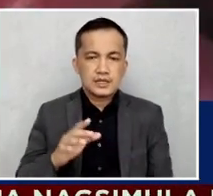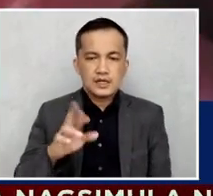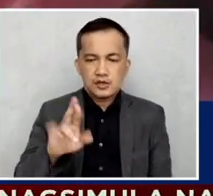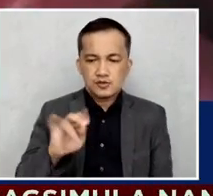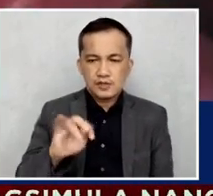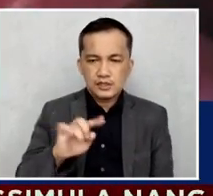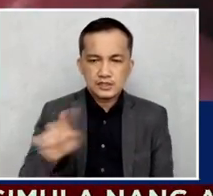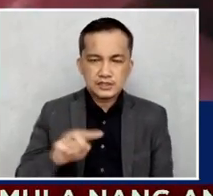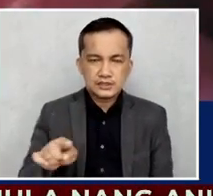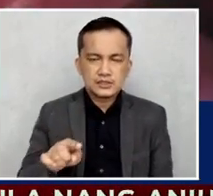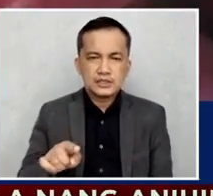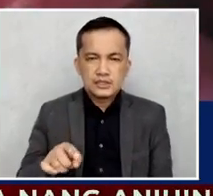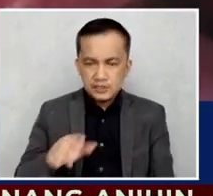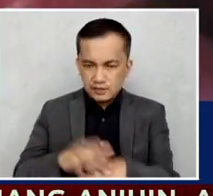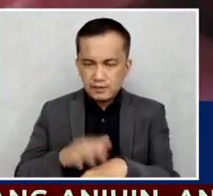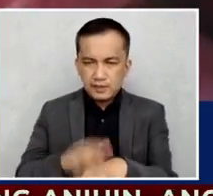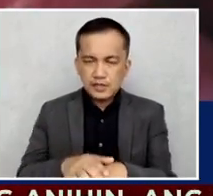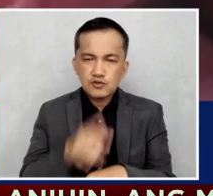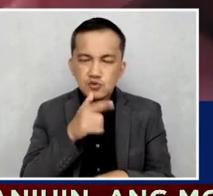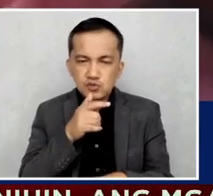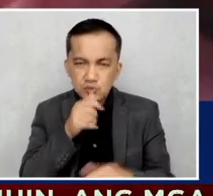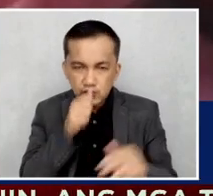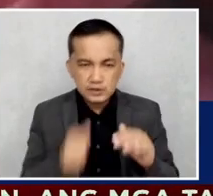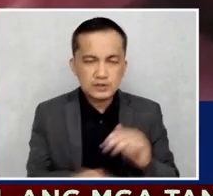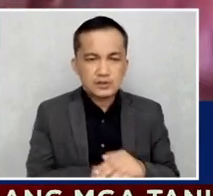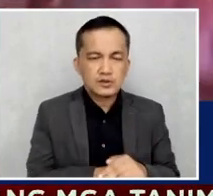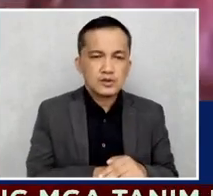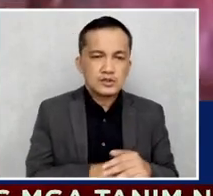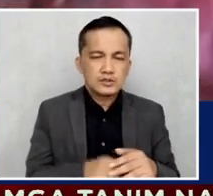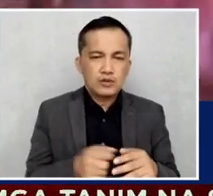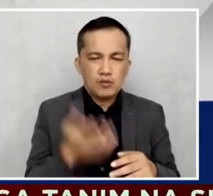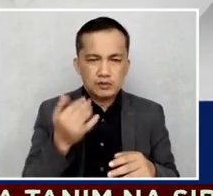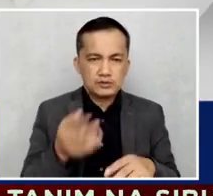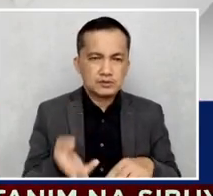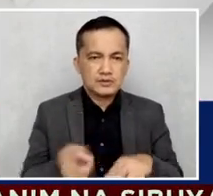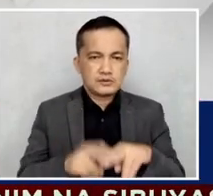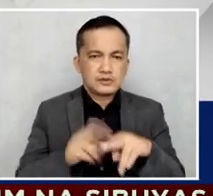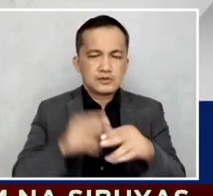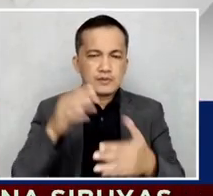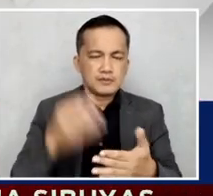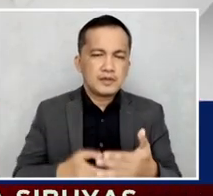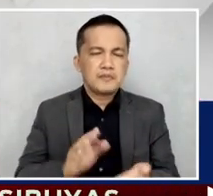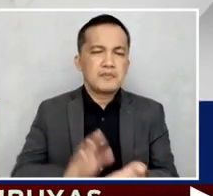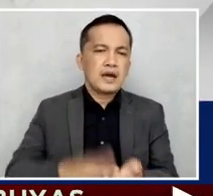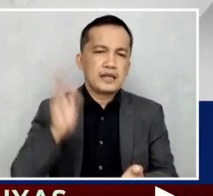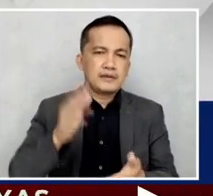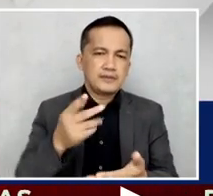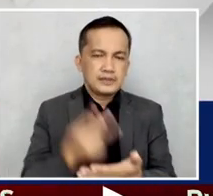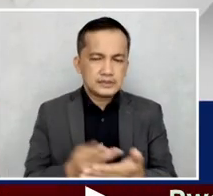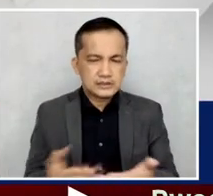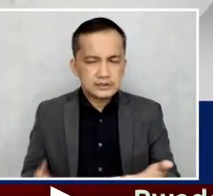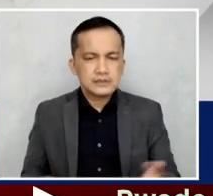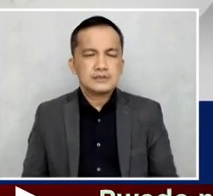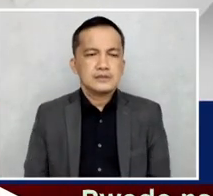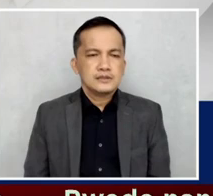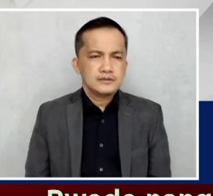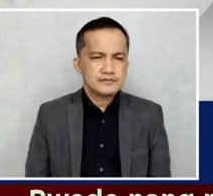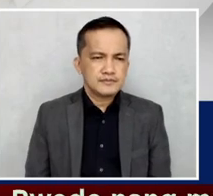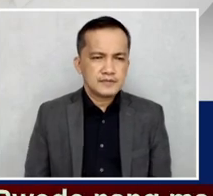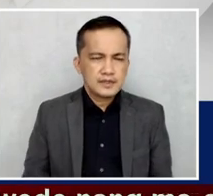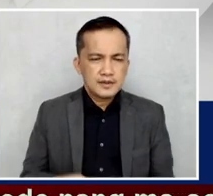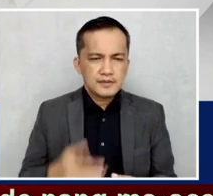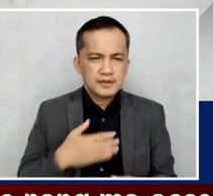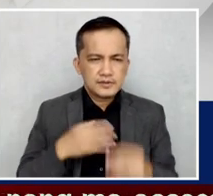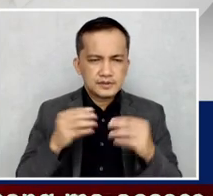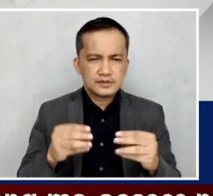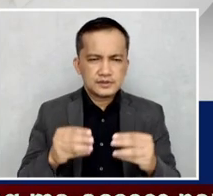nasa likod ng umano'y patuloy na pagtaas ng presyo ng mga pangunahing bilihin. Moderate your greed, release the supply of